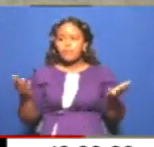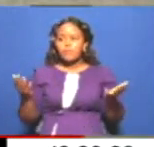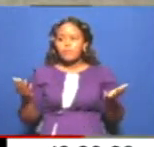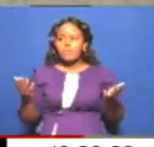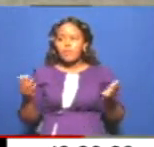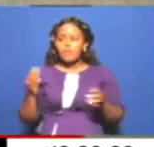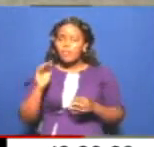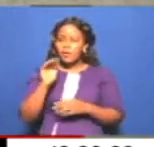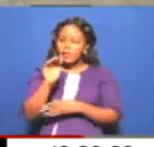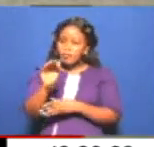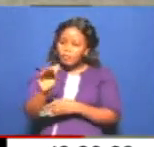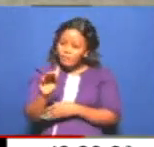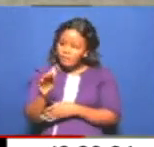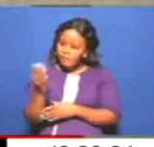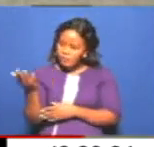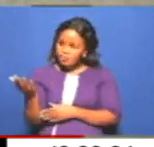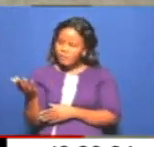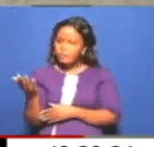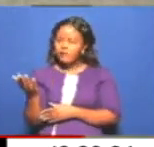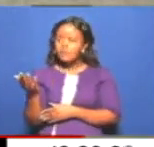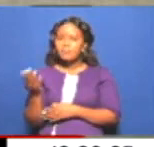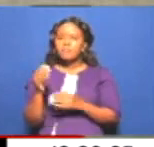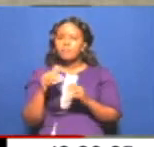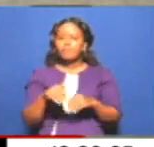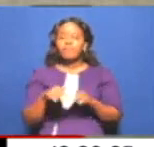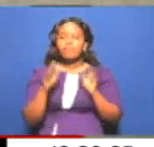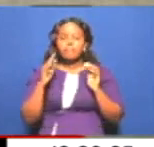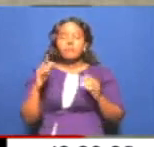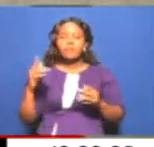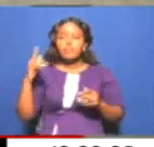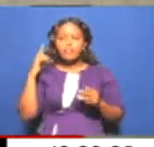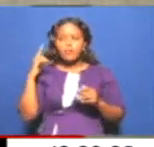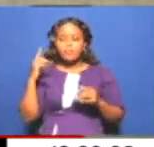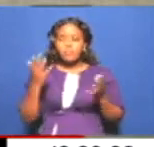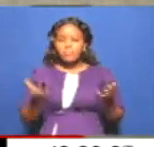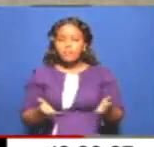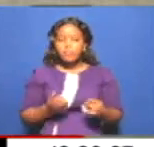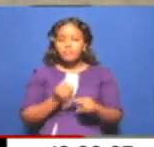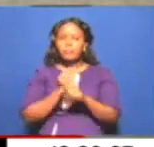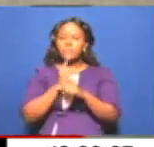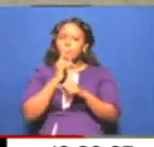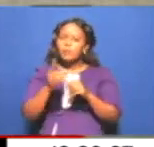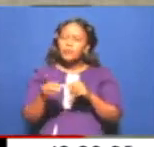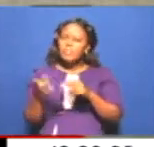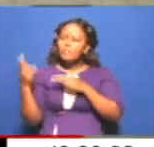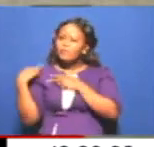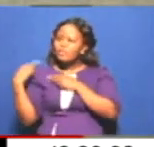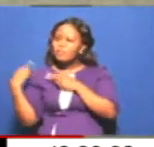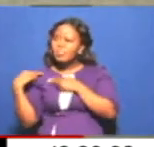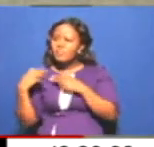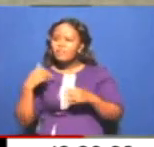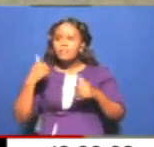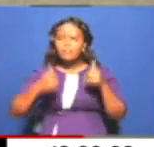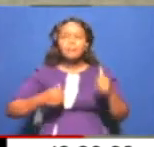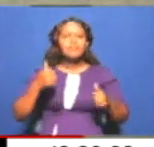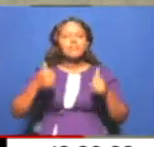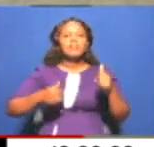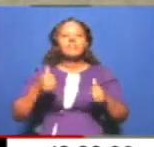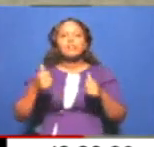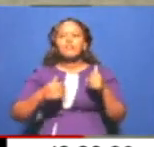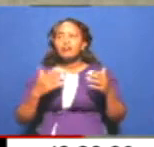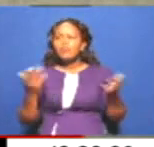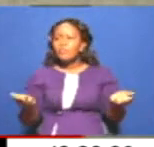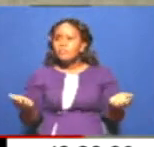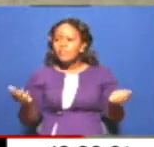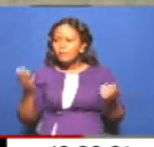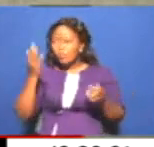nasihi tu kwamba wafuatilie sheria na waangalie kwamba jukumu lao ni nini, kwa sababu vile umesema hapo,